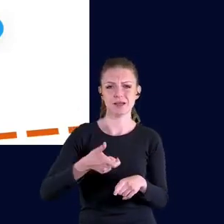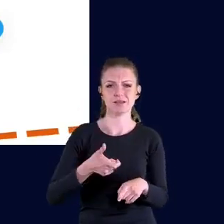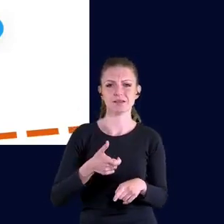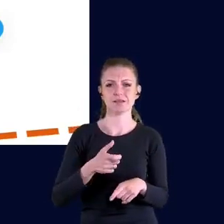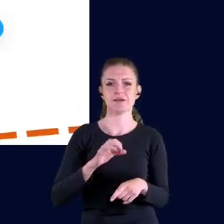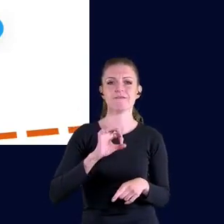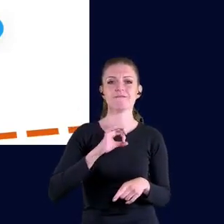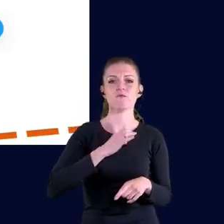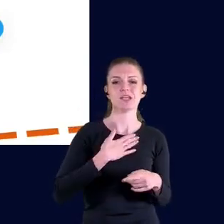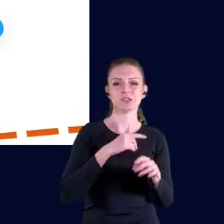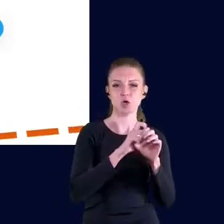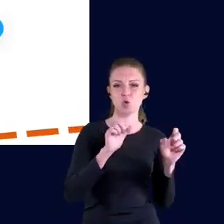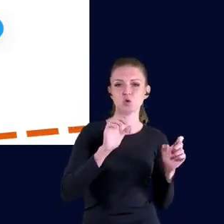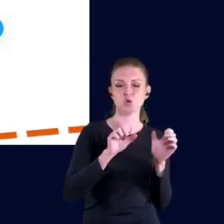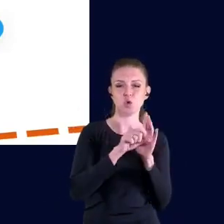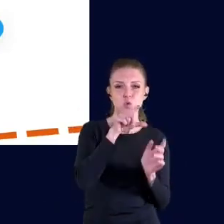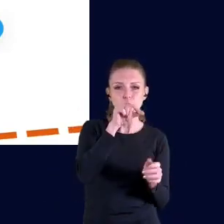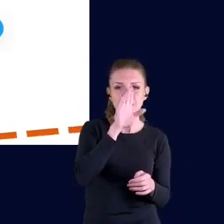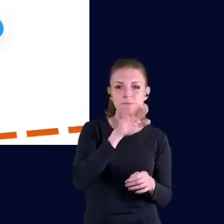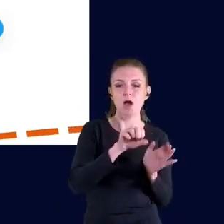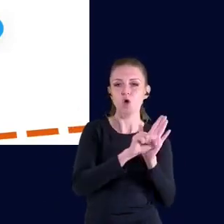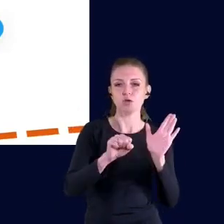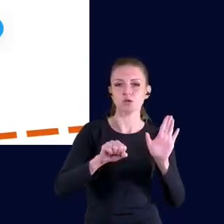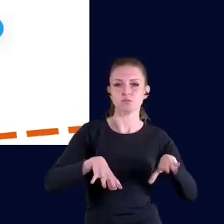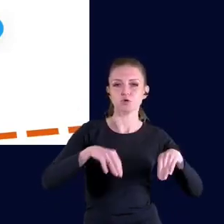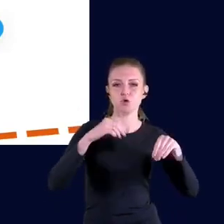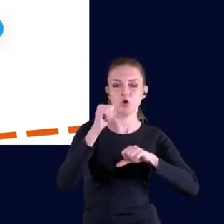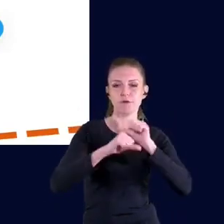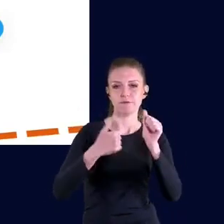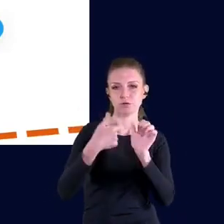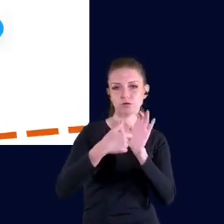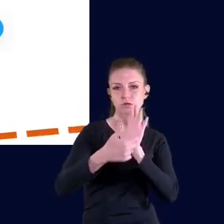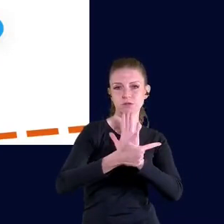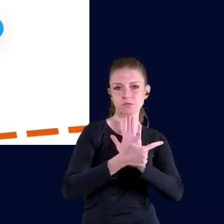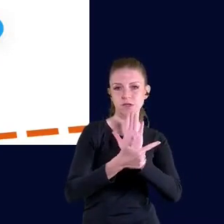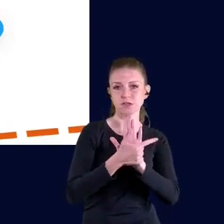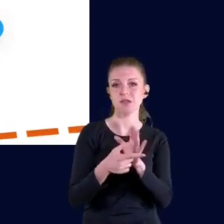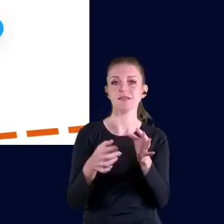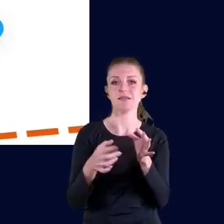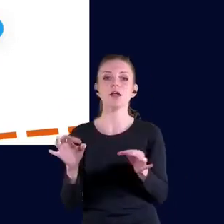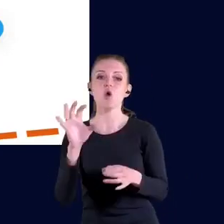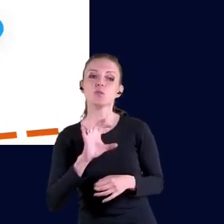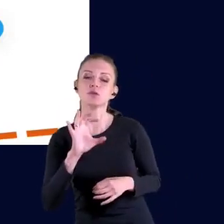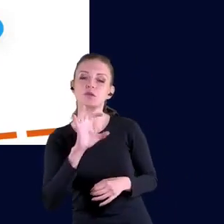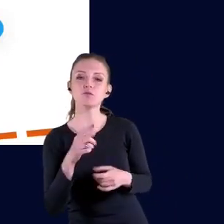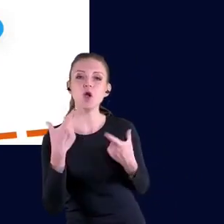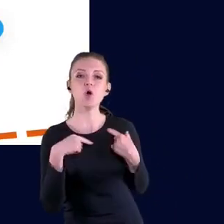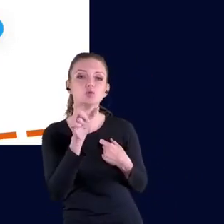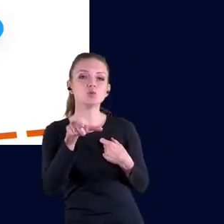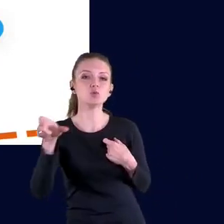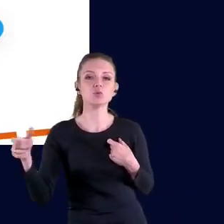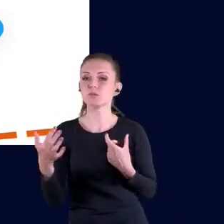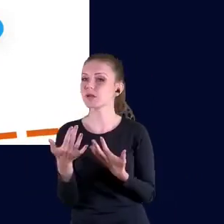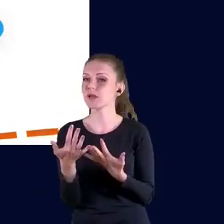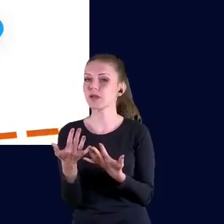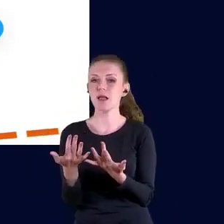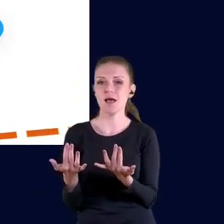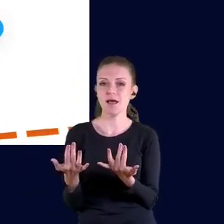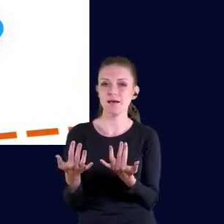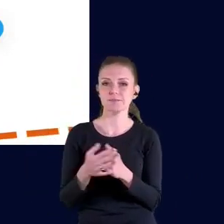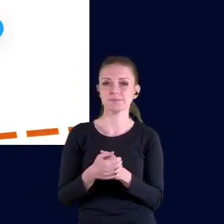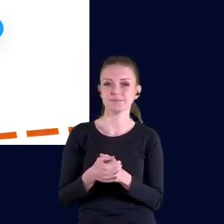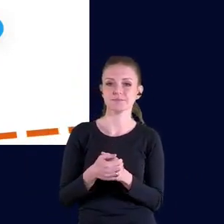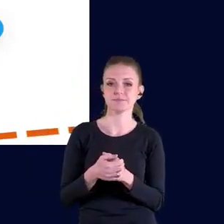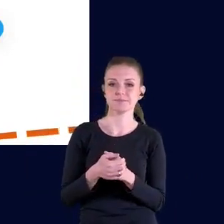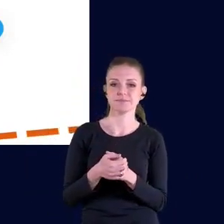posiadał 2017 roku aktualna liczba obserwujących Czyli followersów